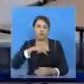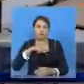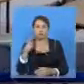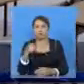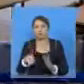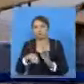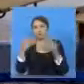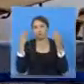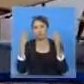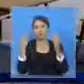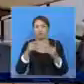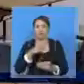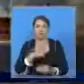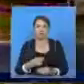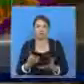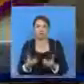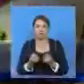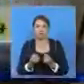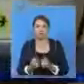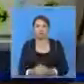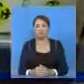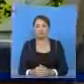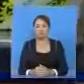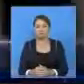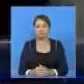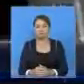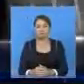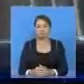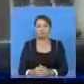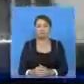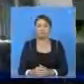үздік аттестат алды. Елдос Есенболұлы, Мержан Аманжолов, Ақтөбе телеарнасы.